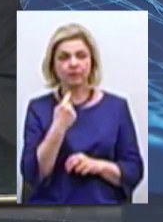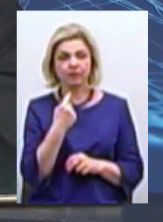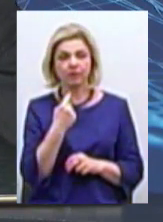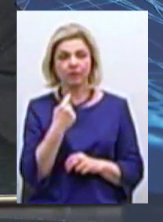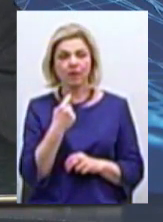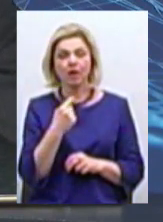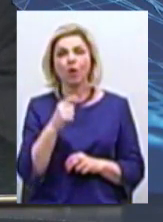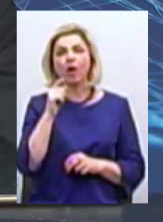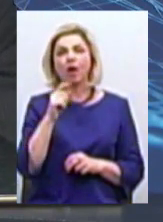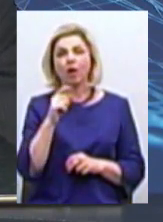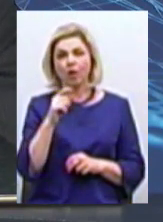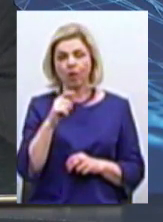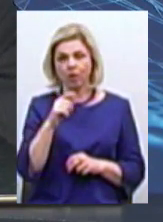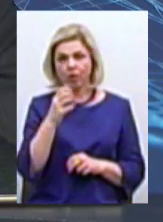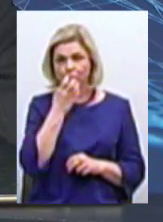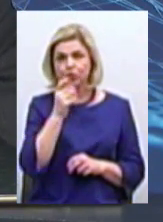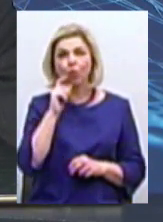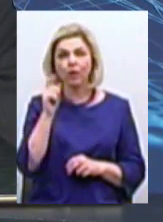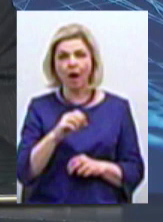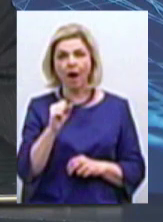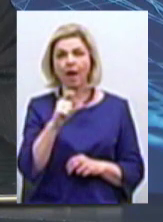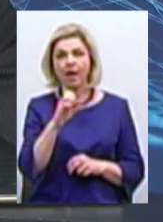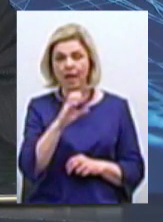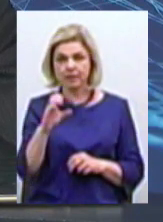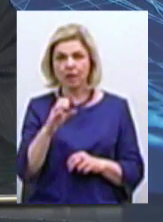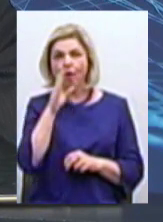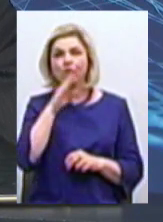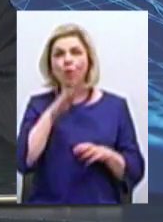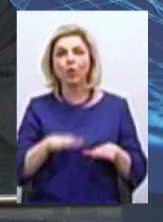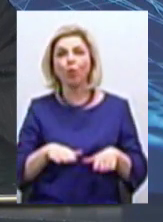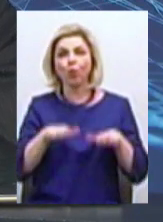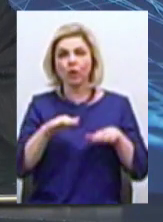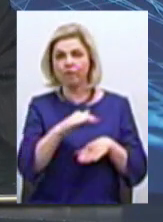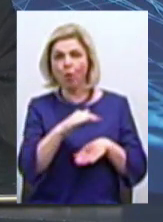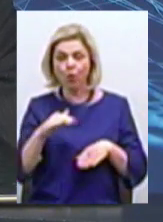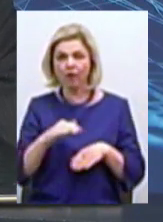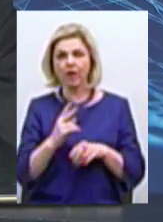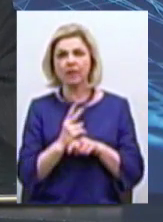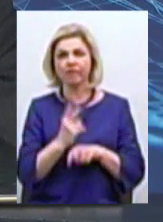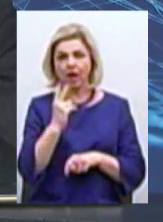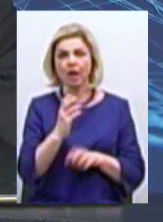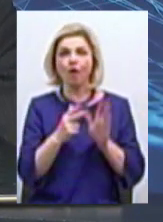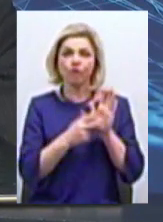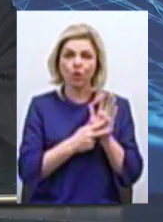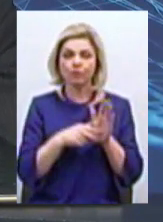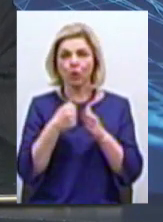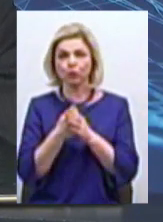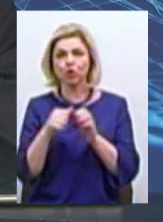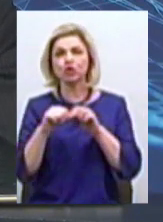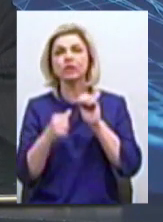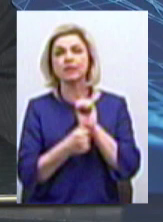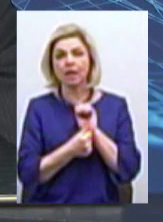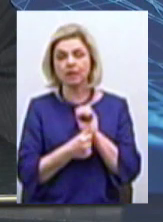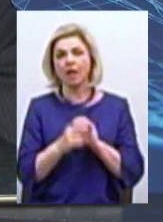Южноукраїнської атомної станції підняли рівень води в два рази, з 8 до 16,